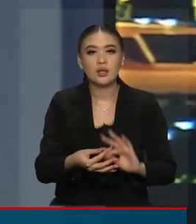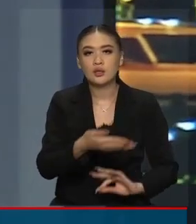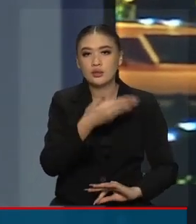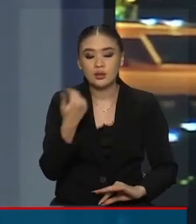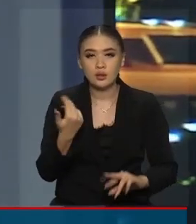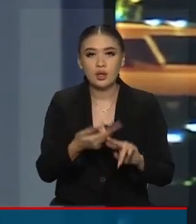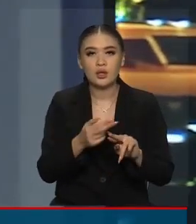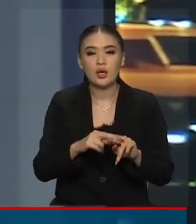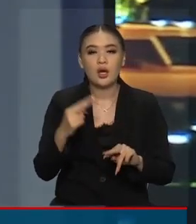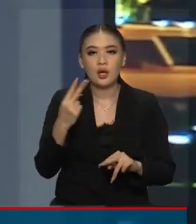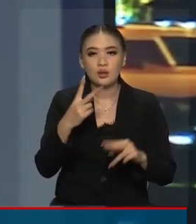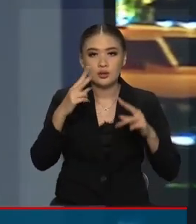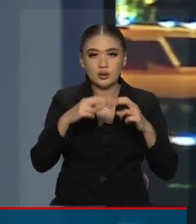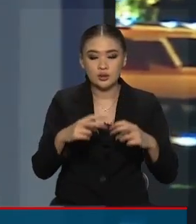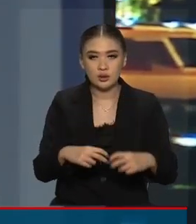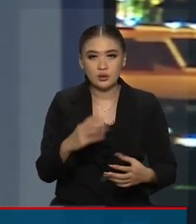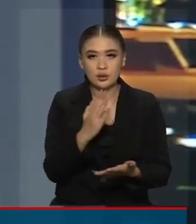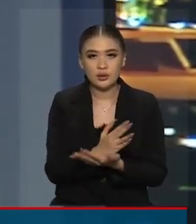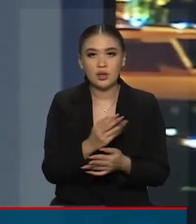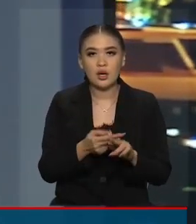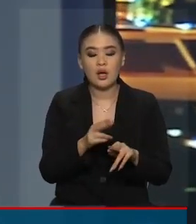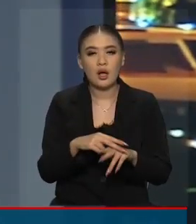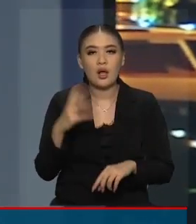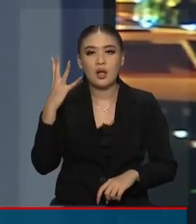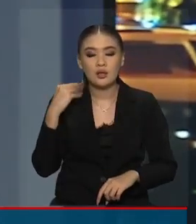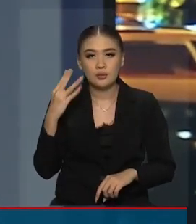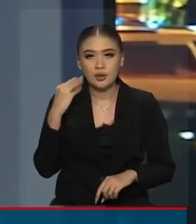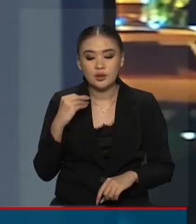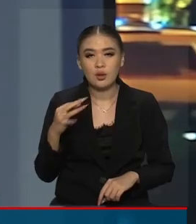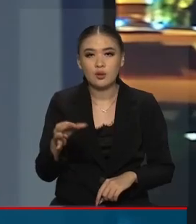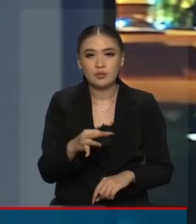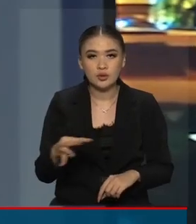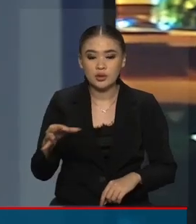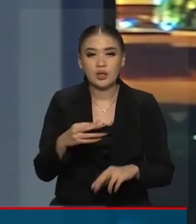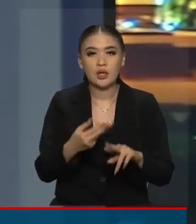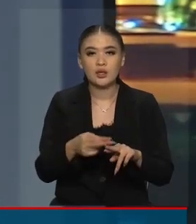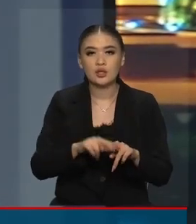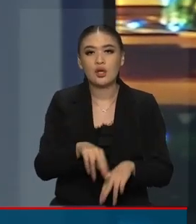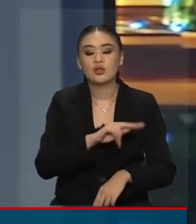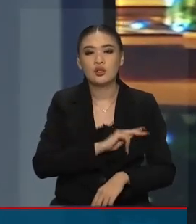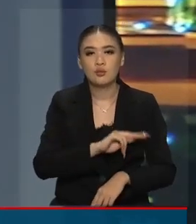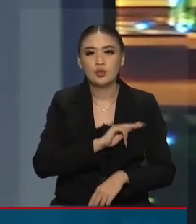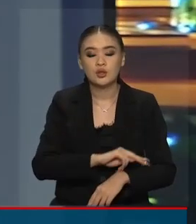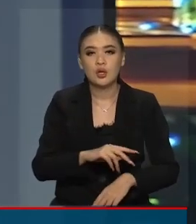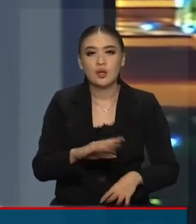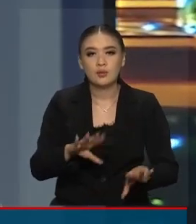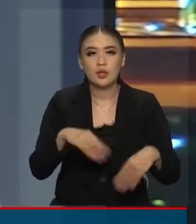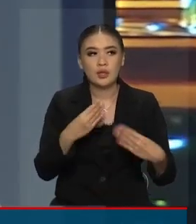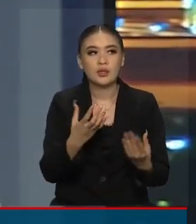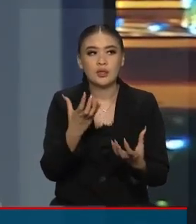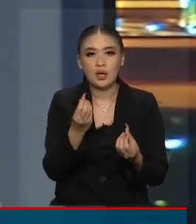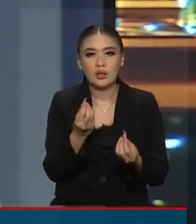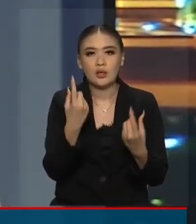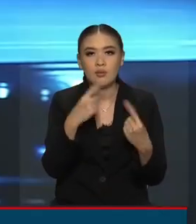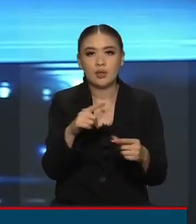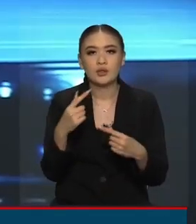2-і бойынша тексеру жүріп жатыр. Ол Алматы, Алатау облыстарында. Енді бұл жұмыс енді тағы да